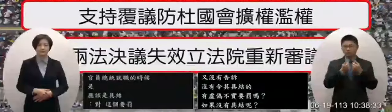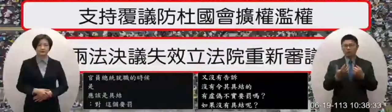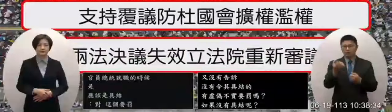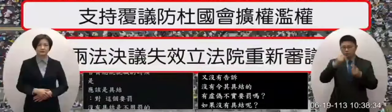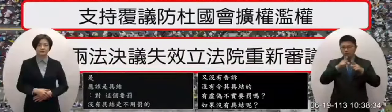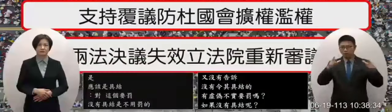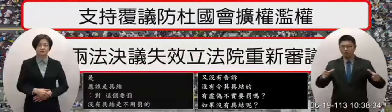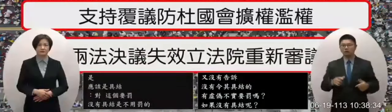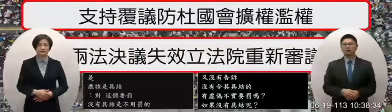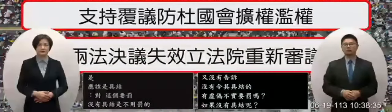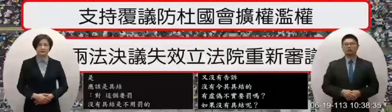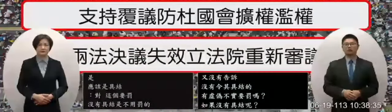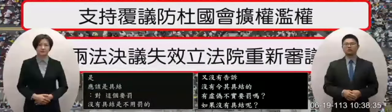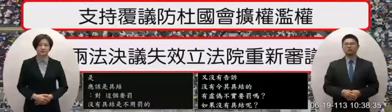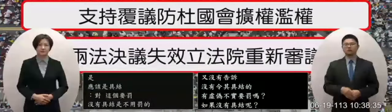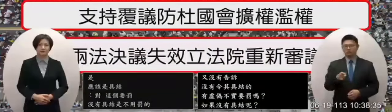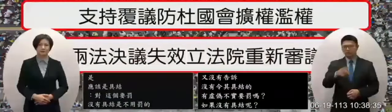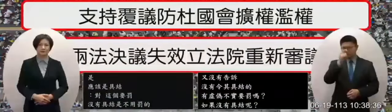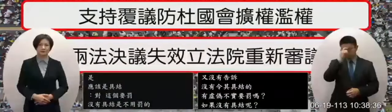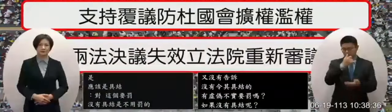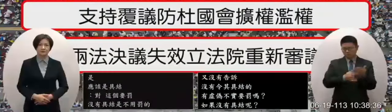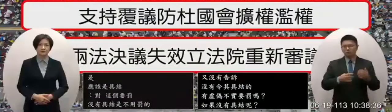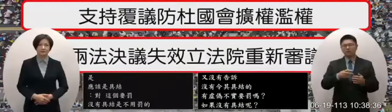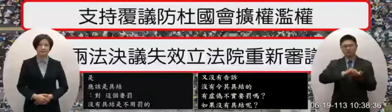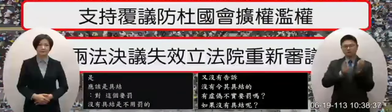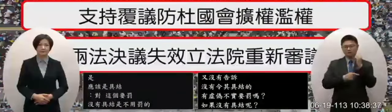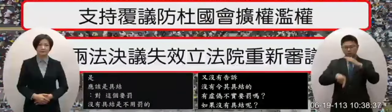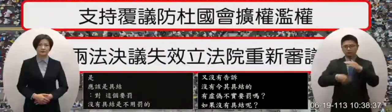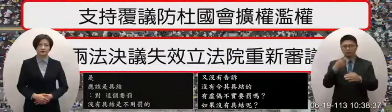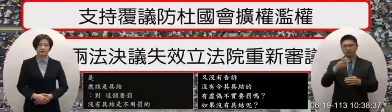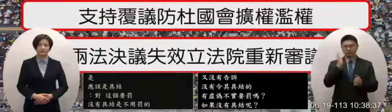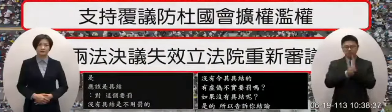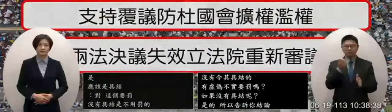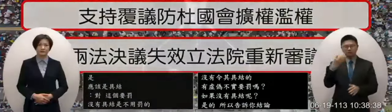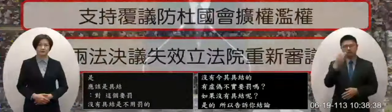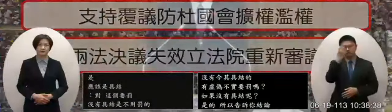效，立法院重新审议。谢谢， 谢谢， 谢谢钟嘉宾委员。